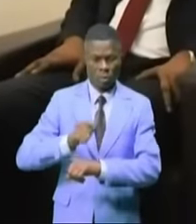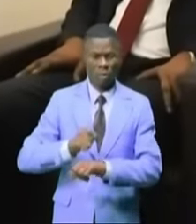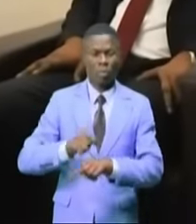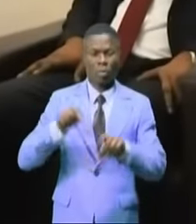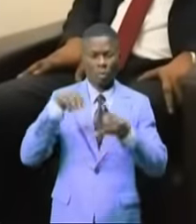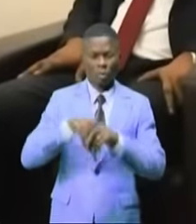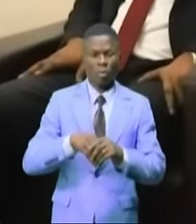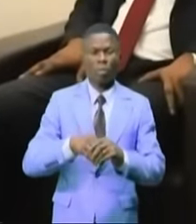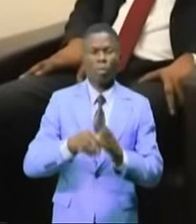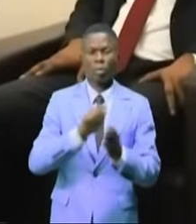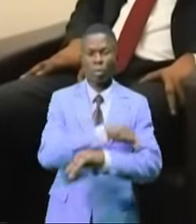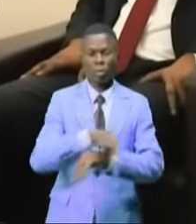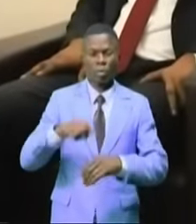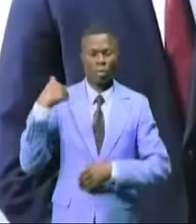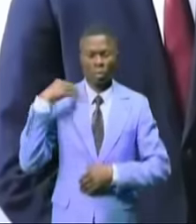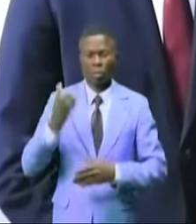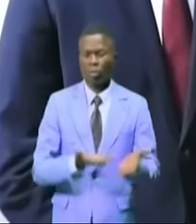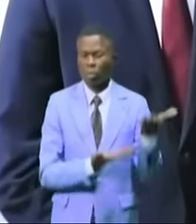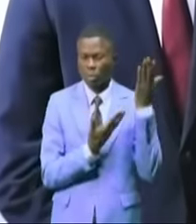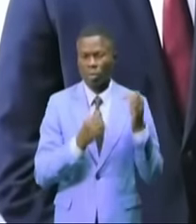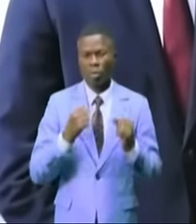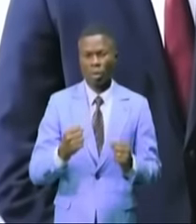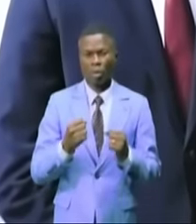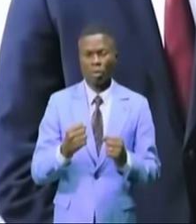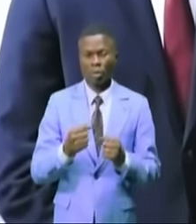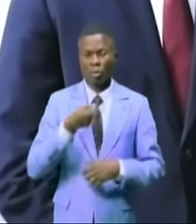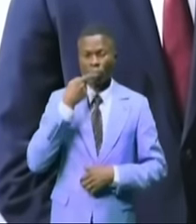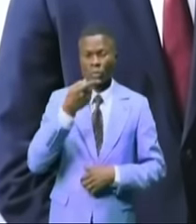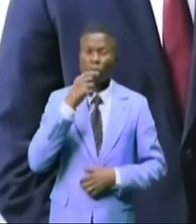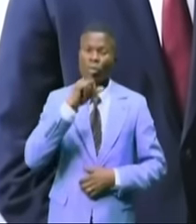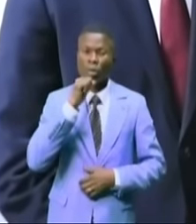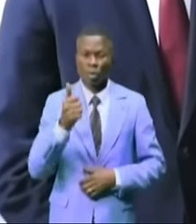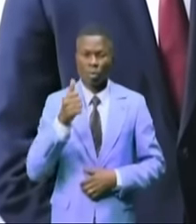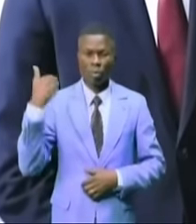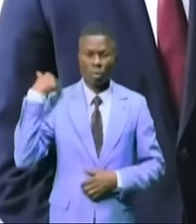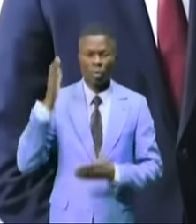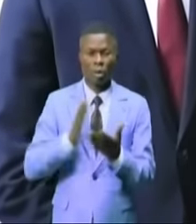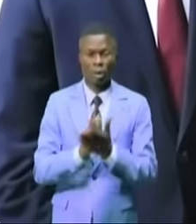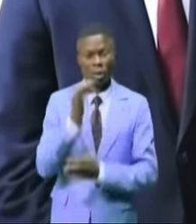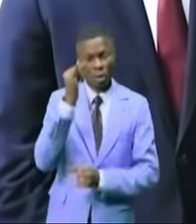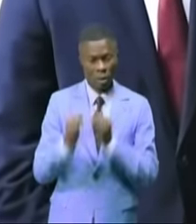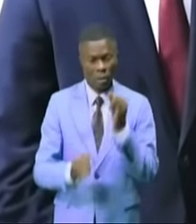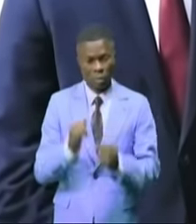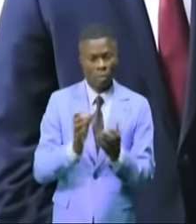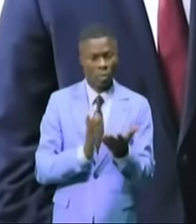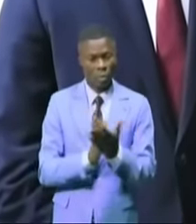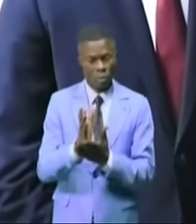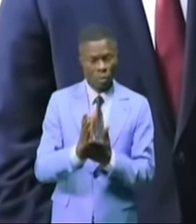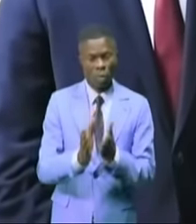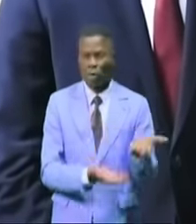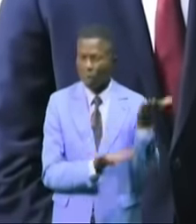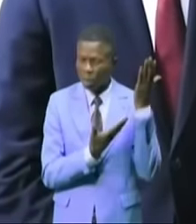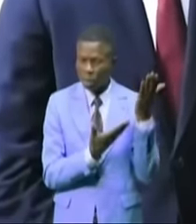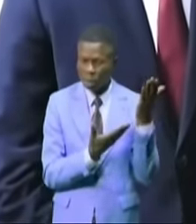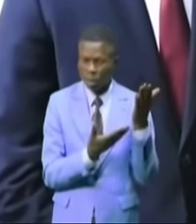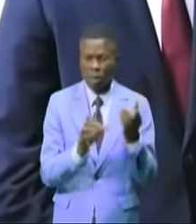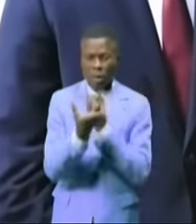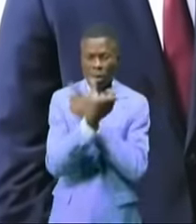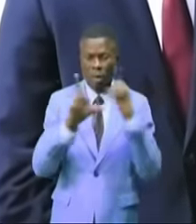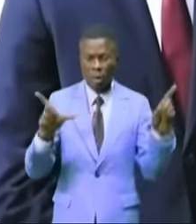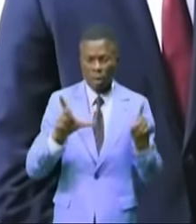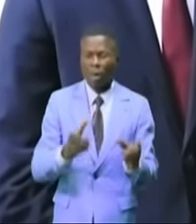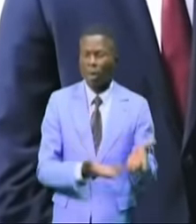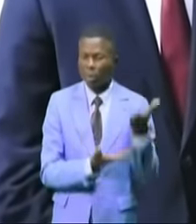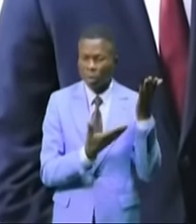institutionnelle est très important. On ne peut pas parler de l'état des droits si ces droits fondamentaux et les libertés